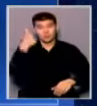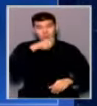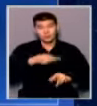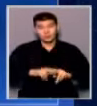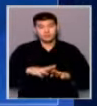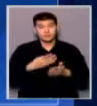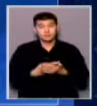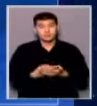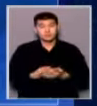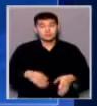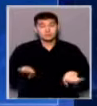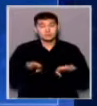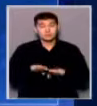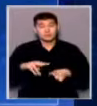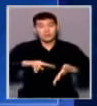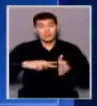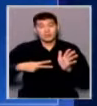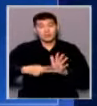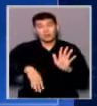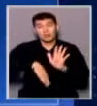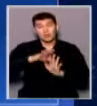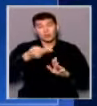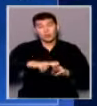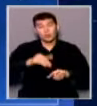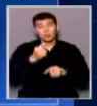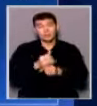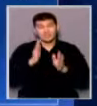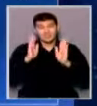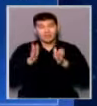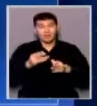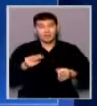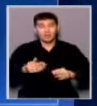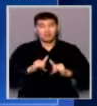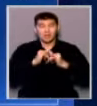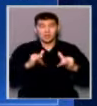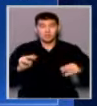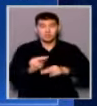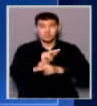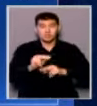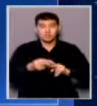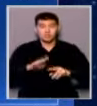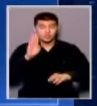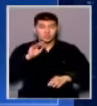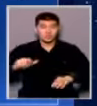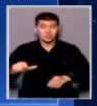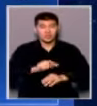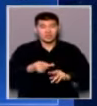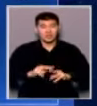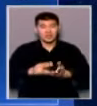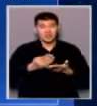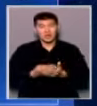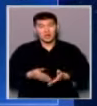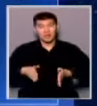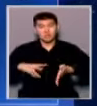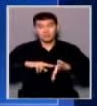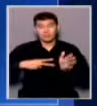2021-2024 годы. В рамках программы планируется реализация мероприятий, направленных на оздоровление бассейна реки Урал. Наряду с этим утверждена единая